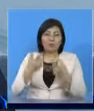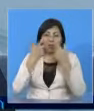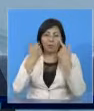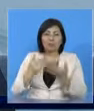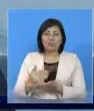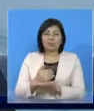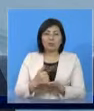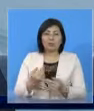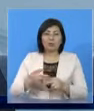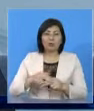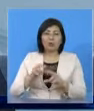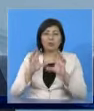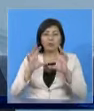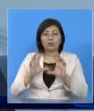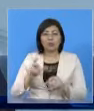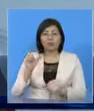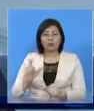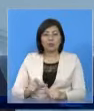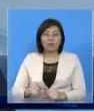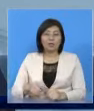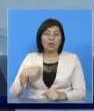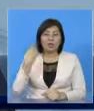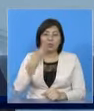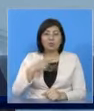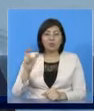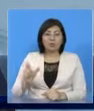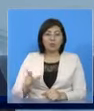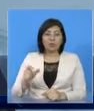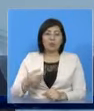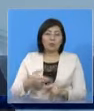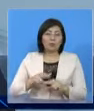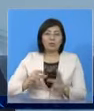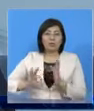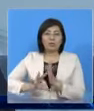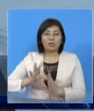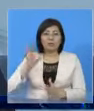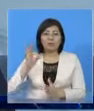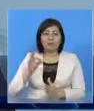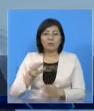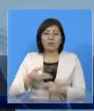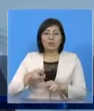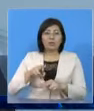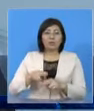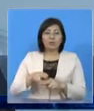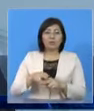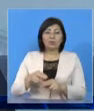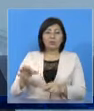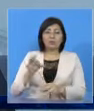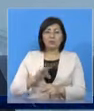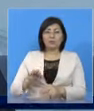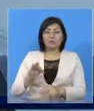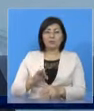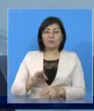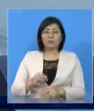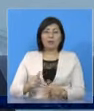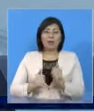жинақтауда. Ол заңды тұлға бола ма, ол жеке тұлға бола ма, осыны анықтаймыз. Содан кейін біз